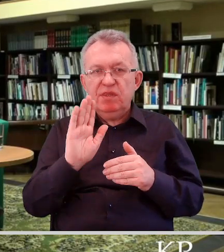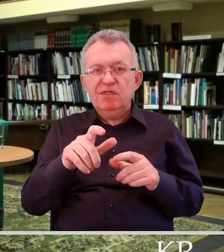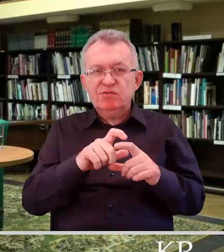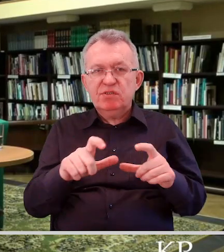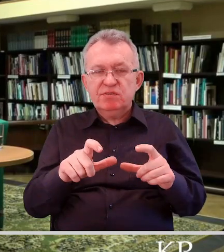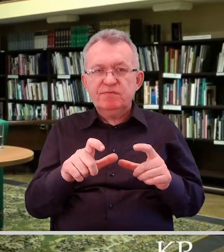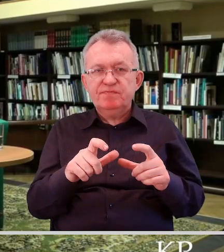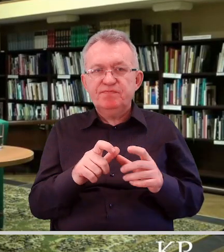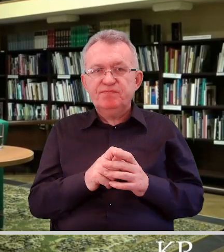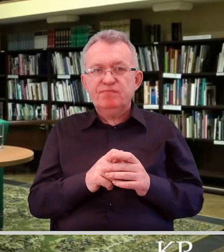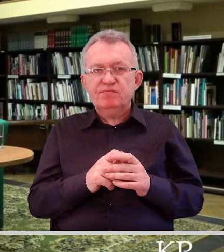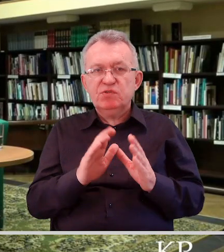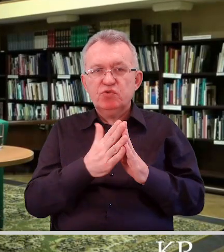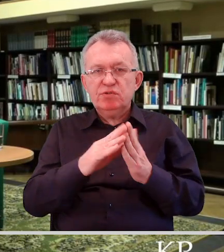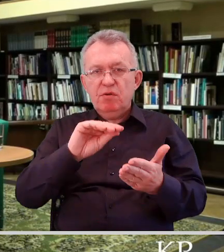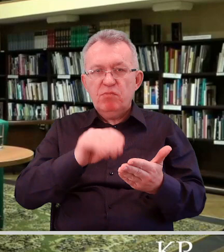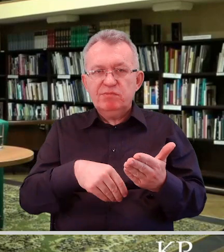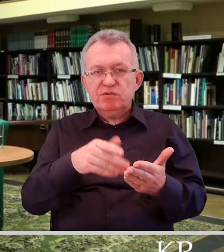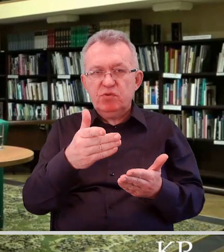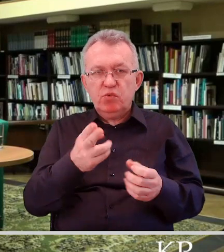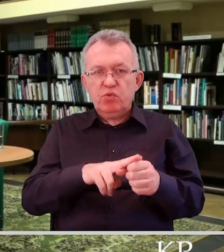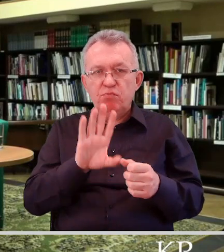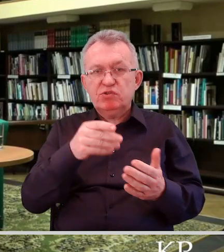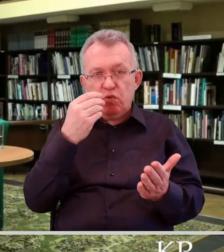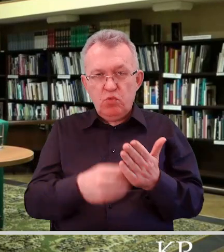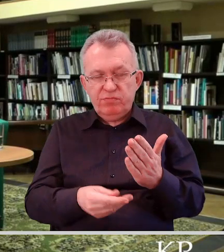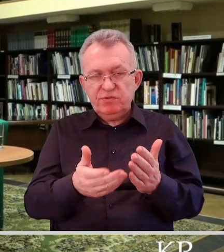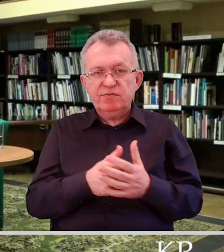na podpisanie książek, które można